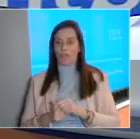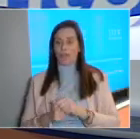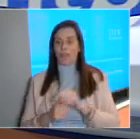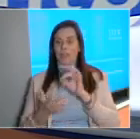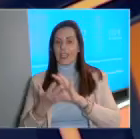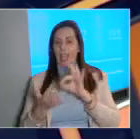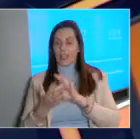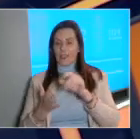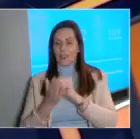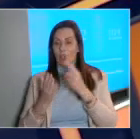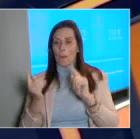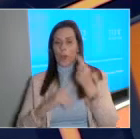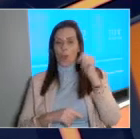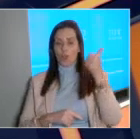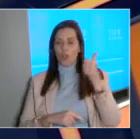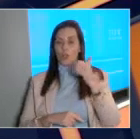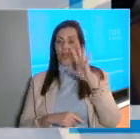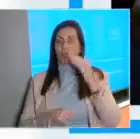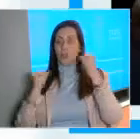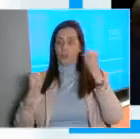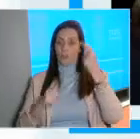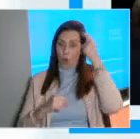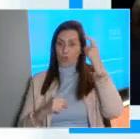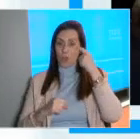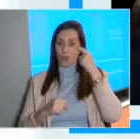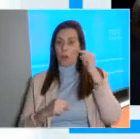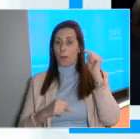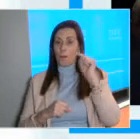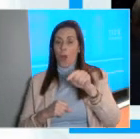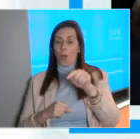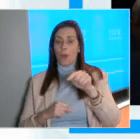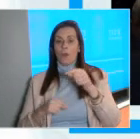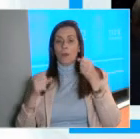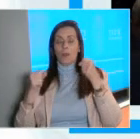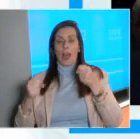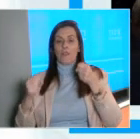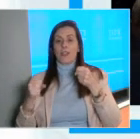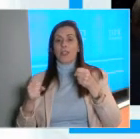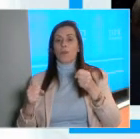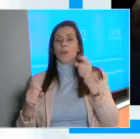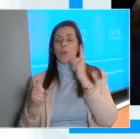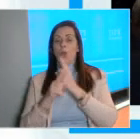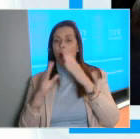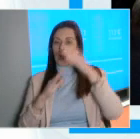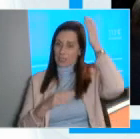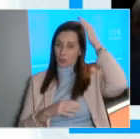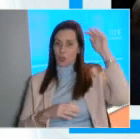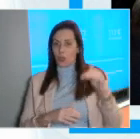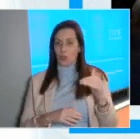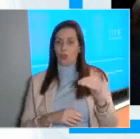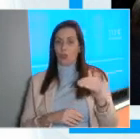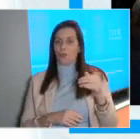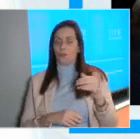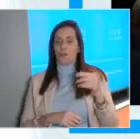חזוני, כתבת מדינית של עיתון מקור ראשון. 50 מפגינים מראש העין השקיעו ובאו לקדומים אמש מוצאי שבת כדי להפגין מול ביתו של בצלאל